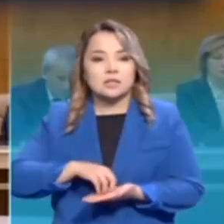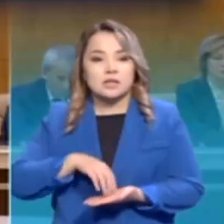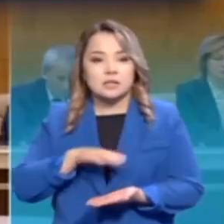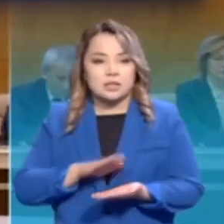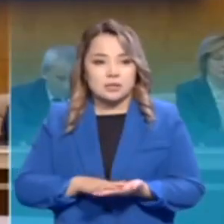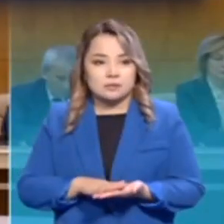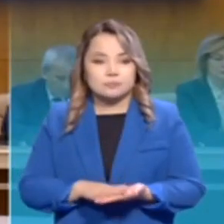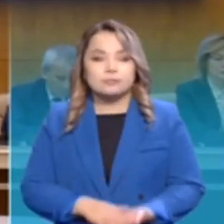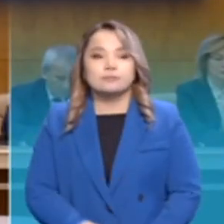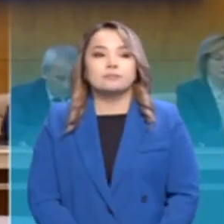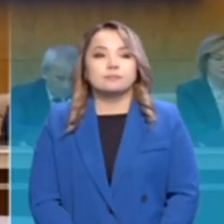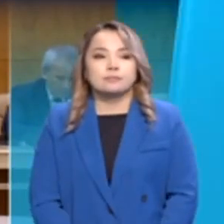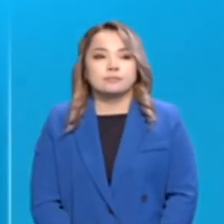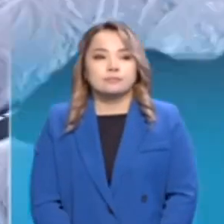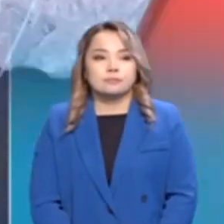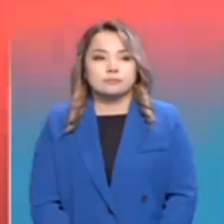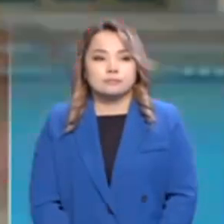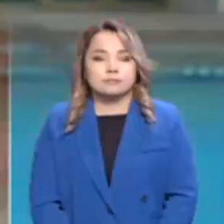тіркеді.